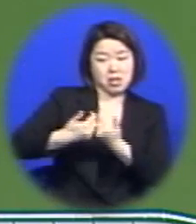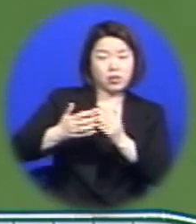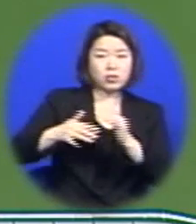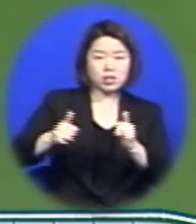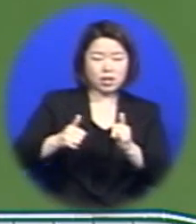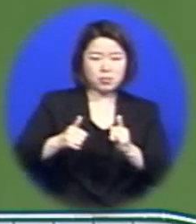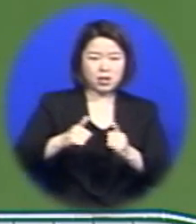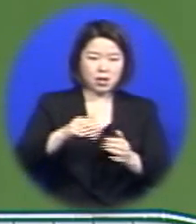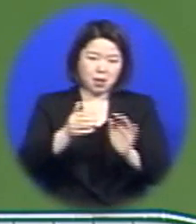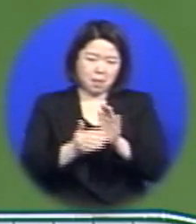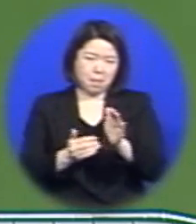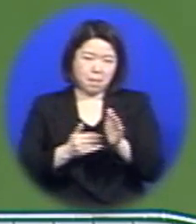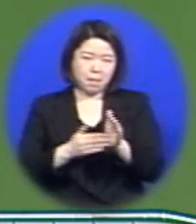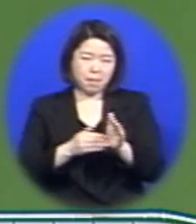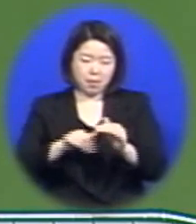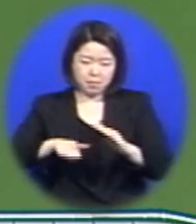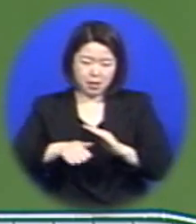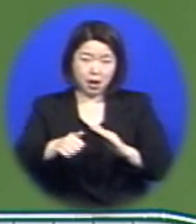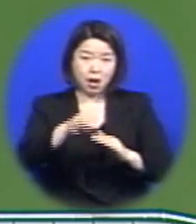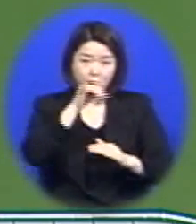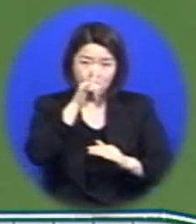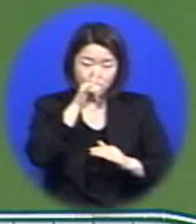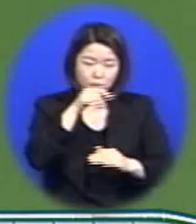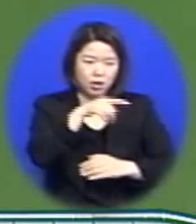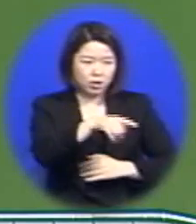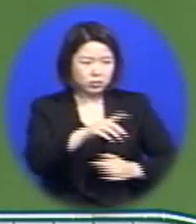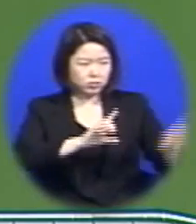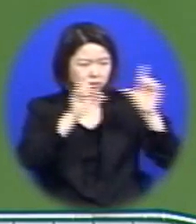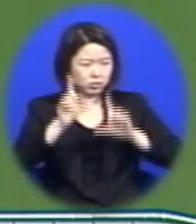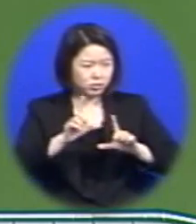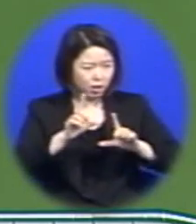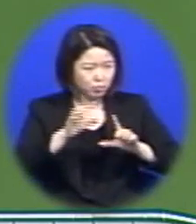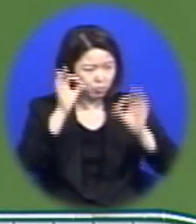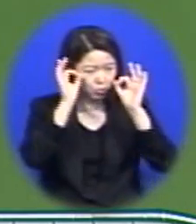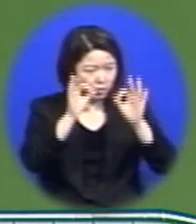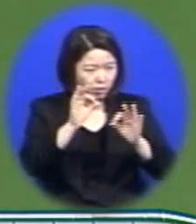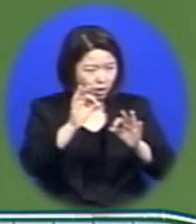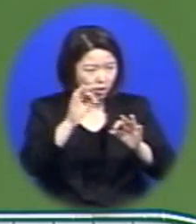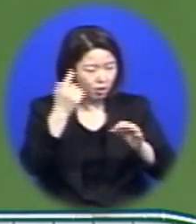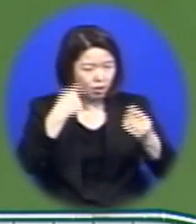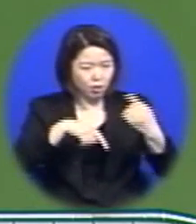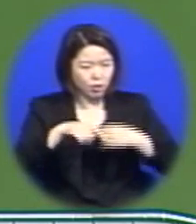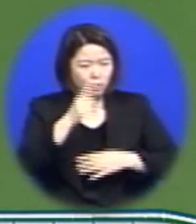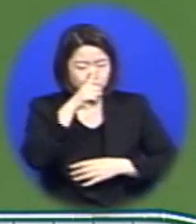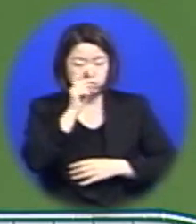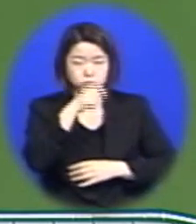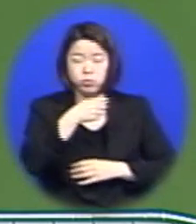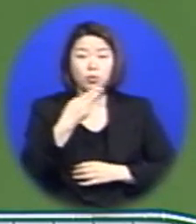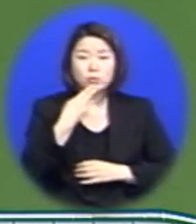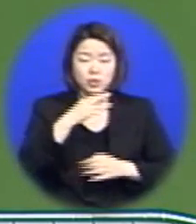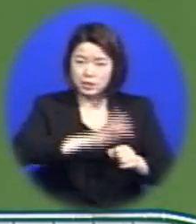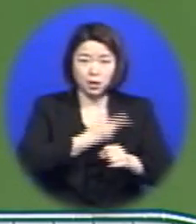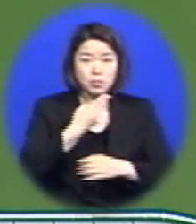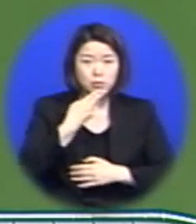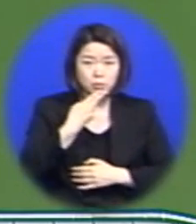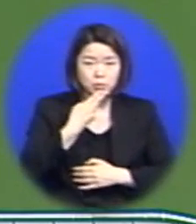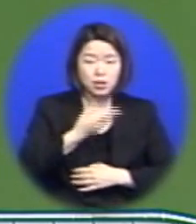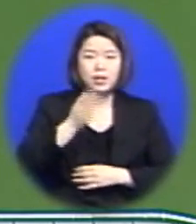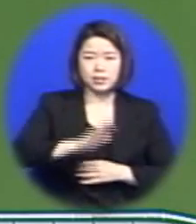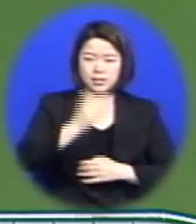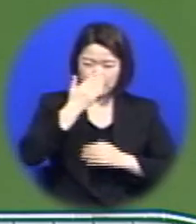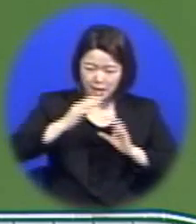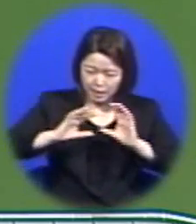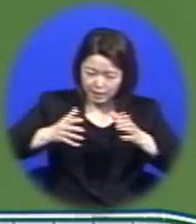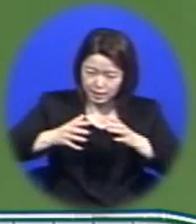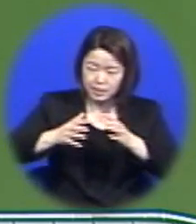죽이려고 그의 삶을 지켜보니까 흠잡을 데가 없는데 이스라엘을 향하여 기도하는 거 하나가